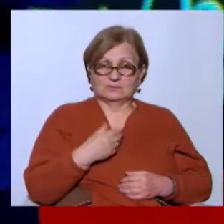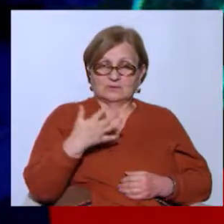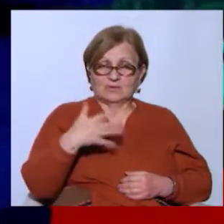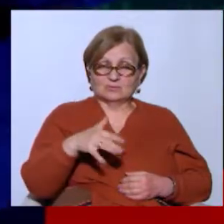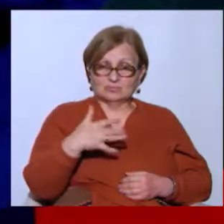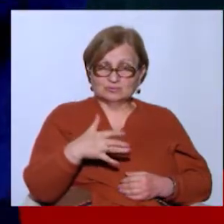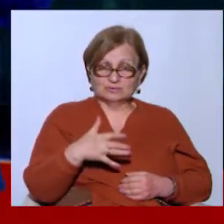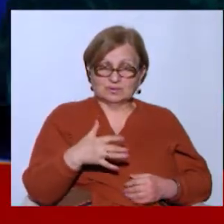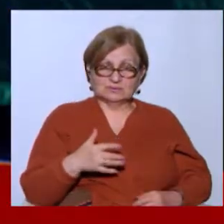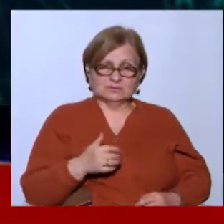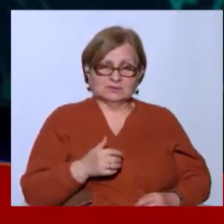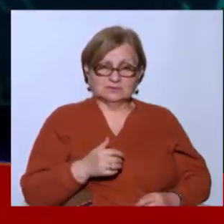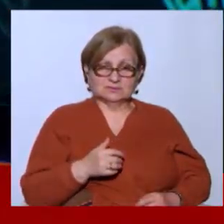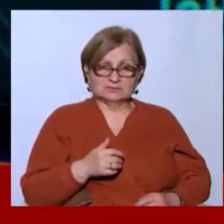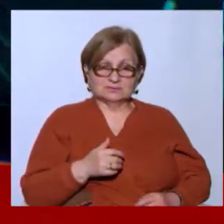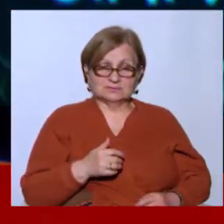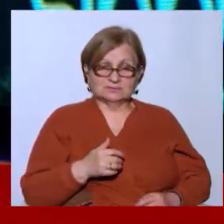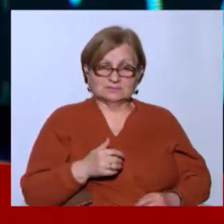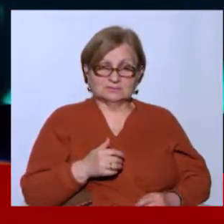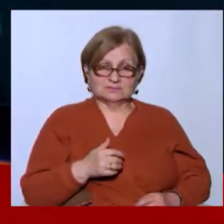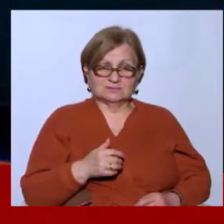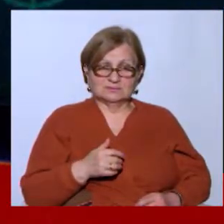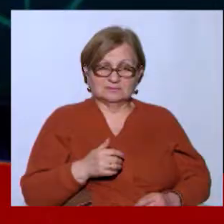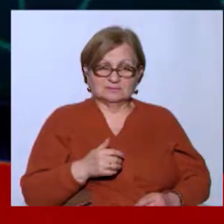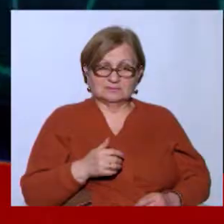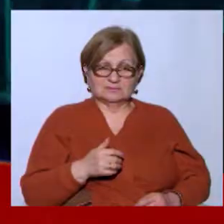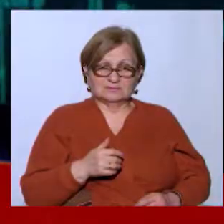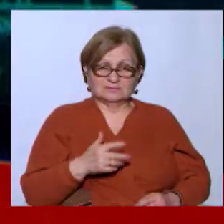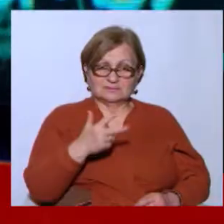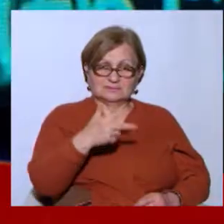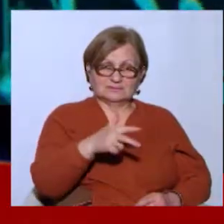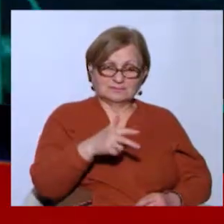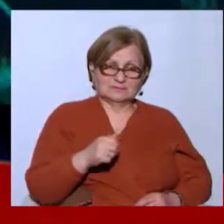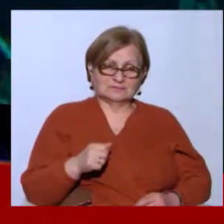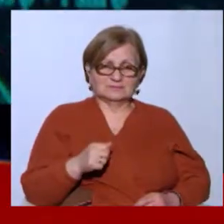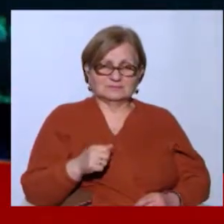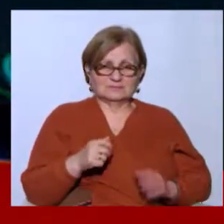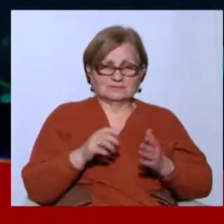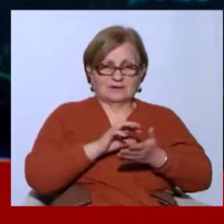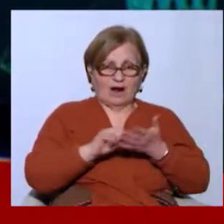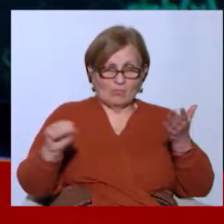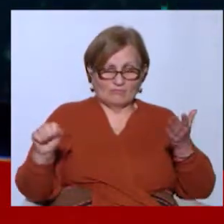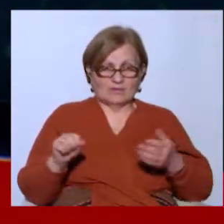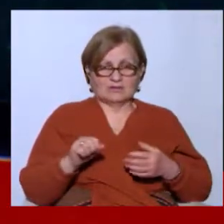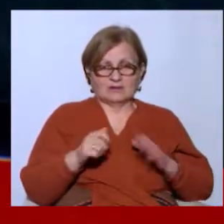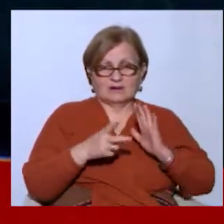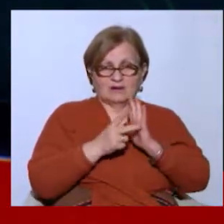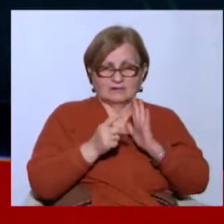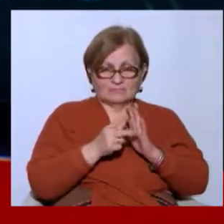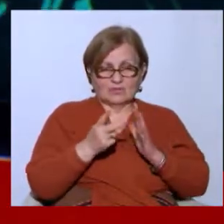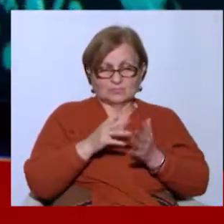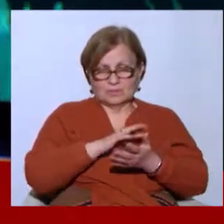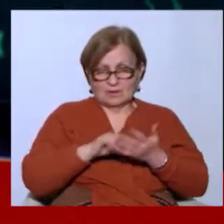50 ლარიდან. ესე იგი მე უნდა 30 ლარიც გამოვაკლო, 8